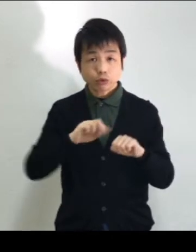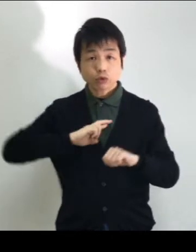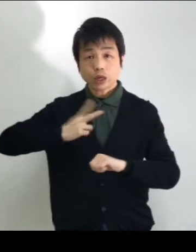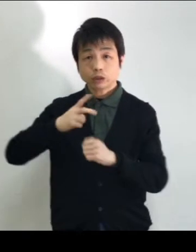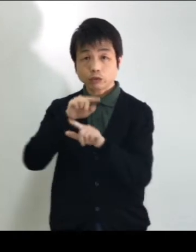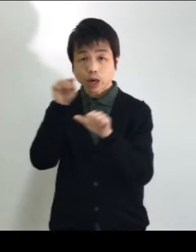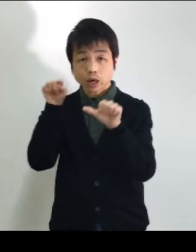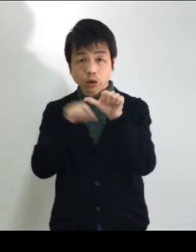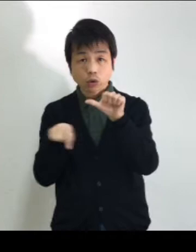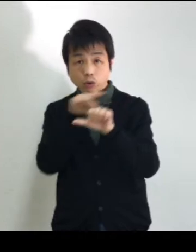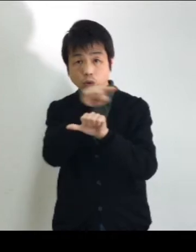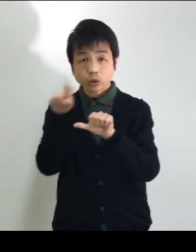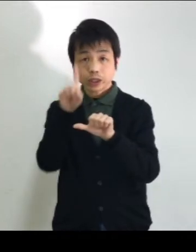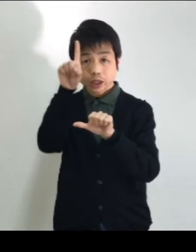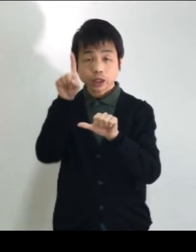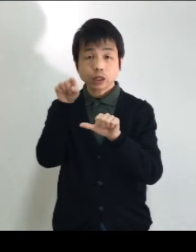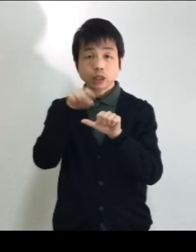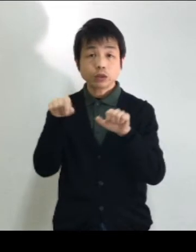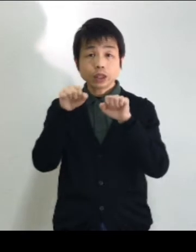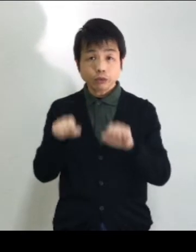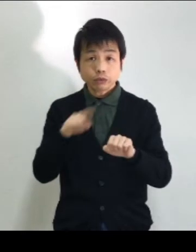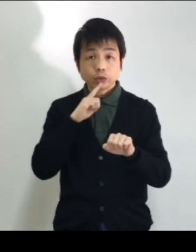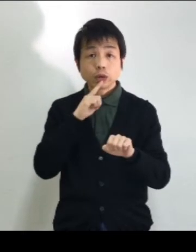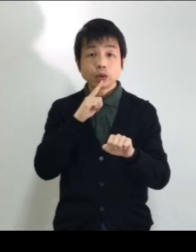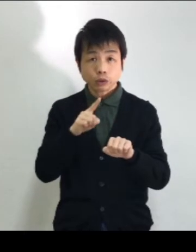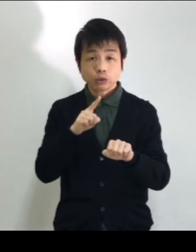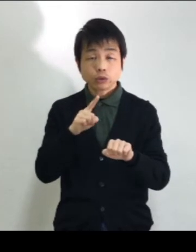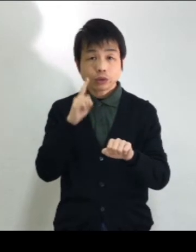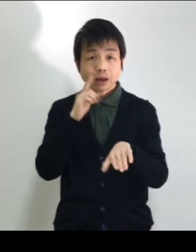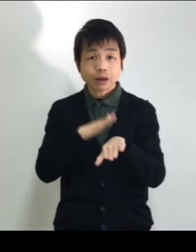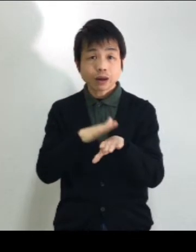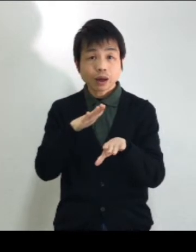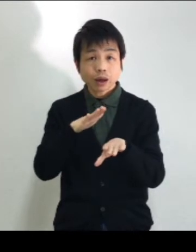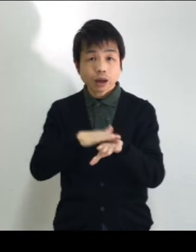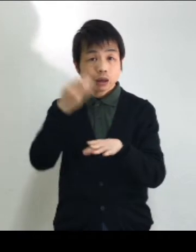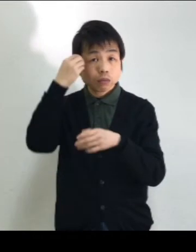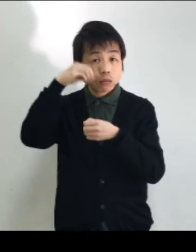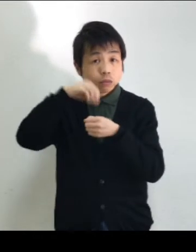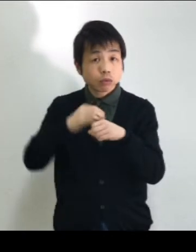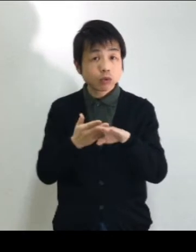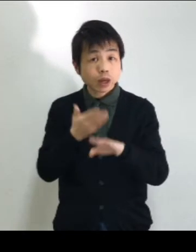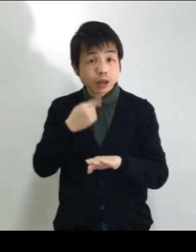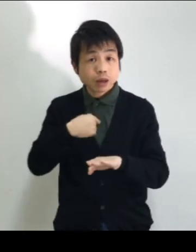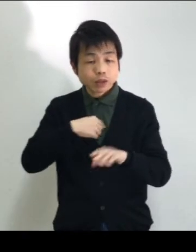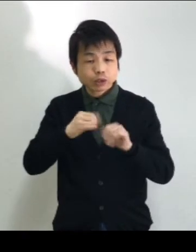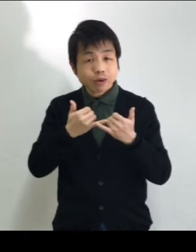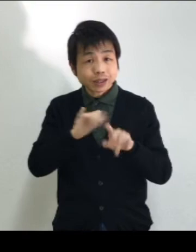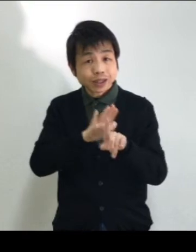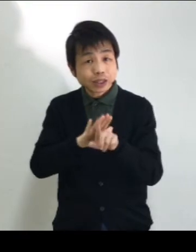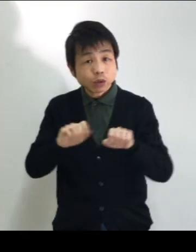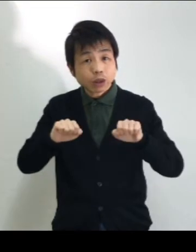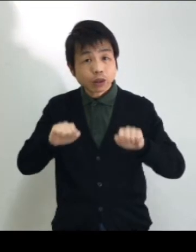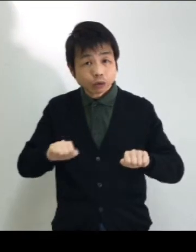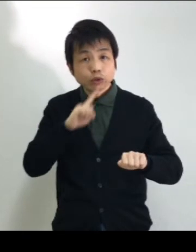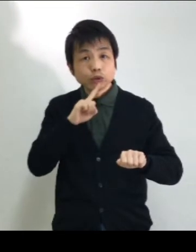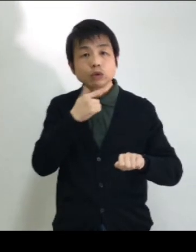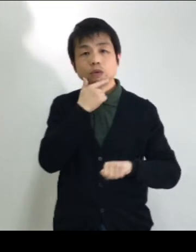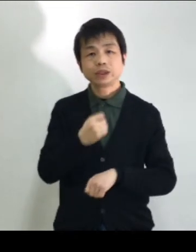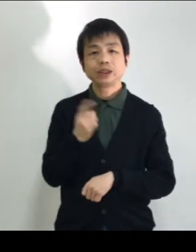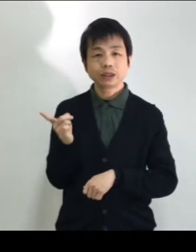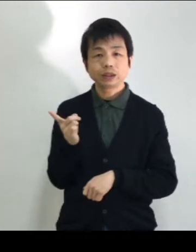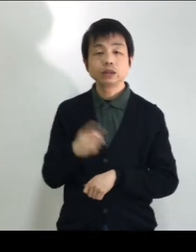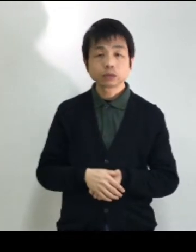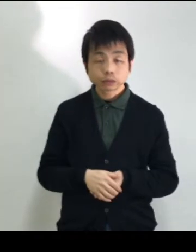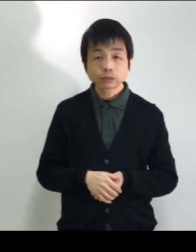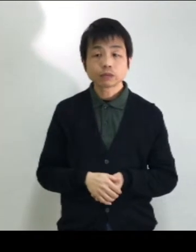ランスジェンダーが5人に1人はいる、そのことを考えて分かった上で自分たちは障害者支援をしてるんだって言ってほし